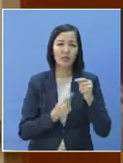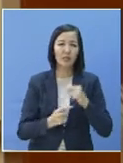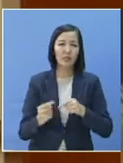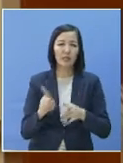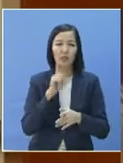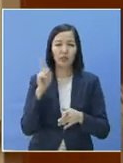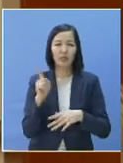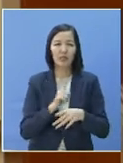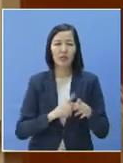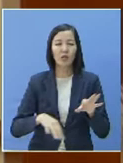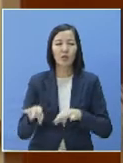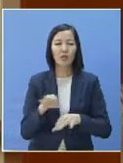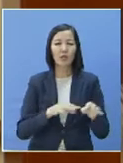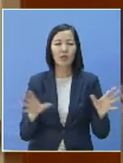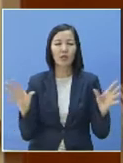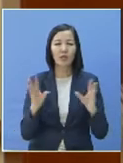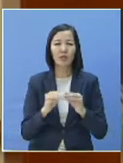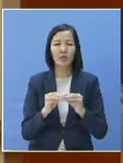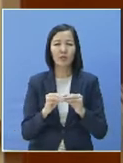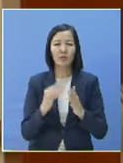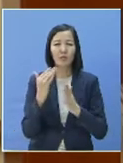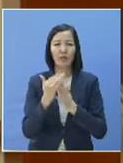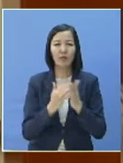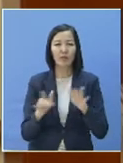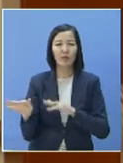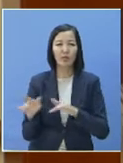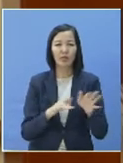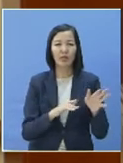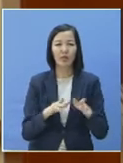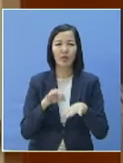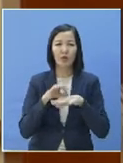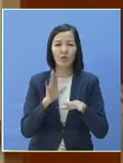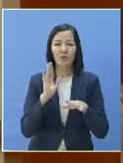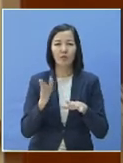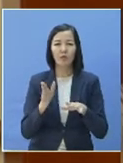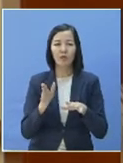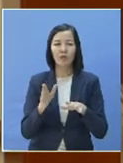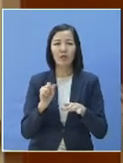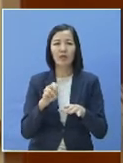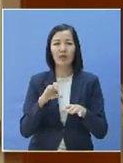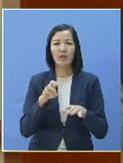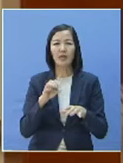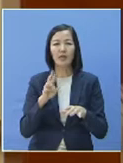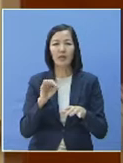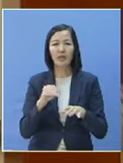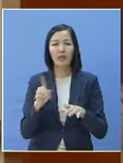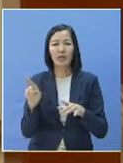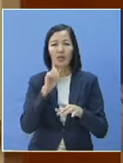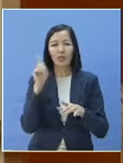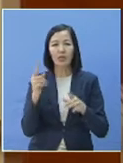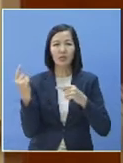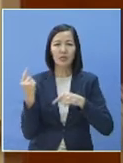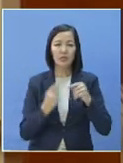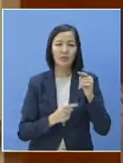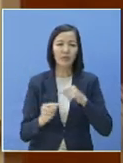жобаларын қоса алғанда бір қатар бағдарламалық шаралар көзделген. Атамекен палатасының жас кәсіпкер